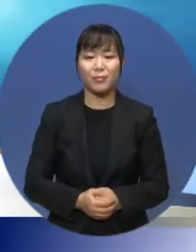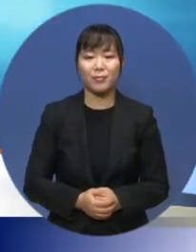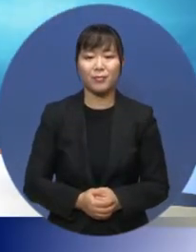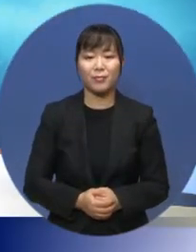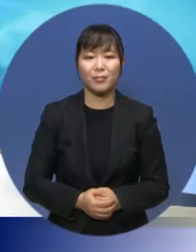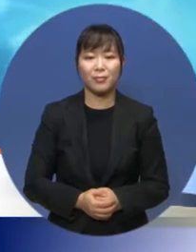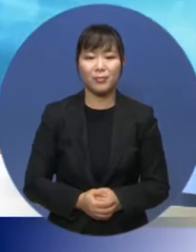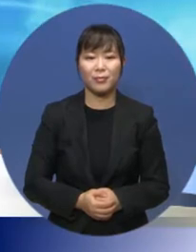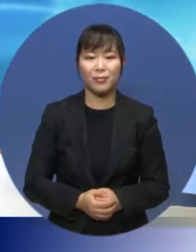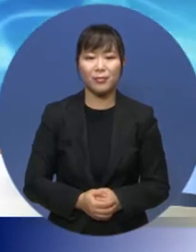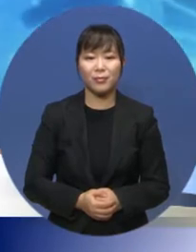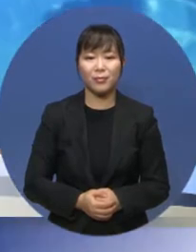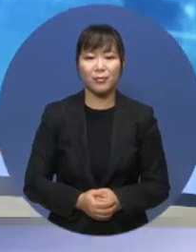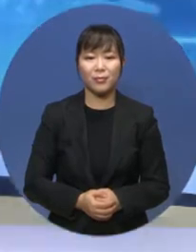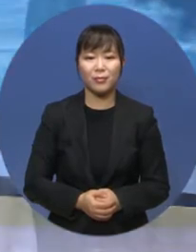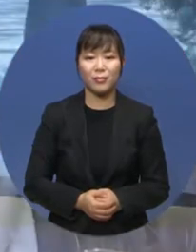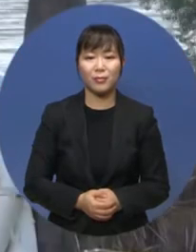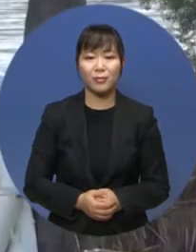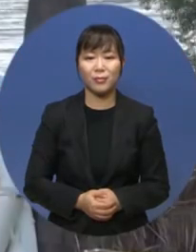김민재 기자가 전합니다.